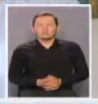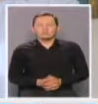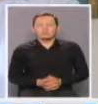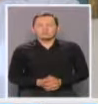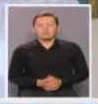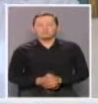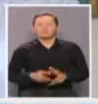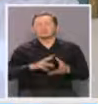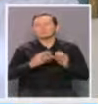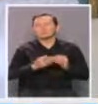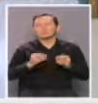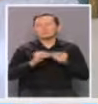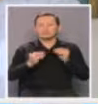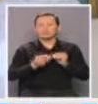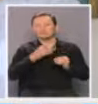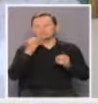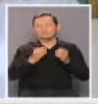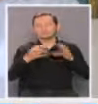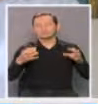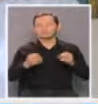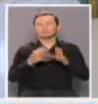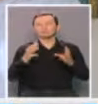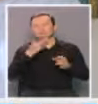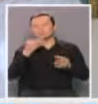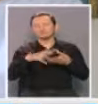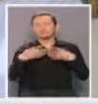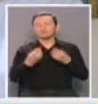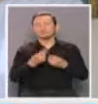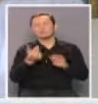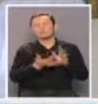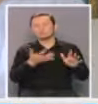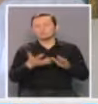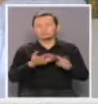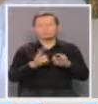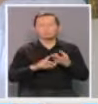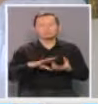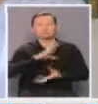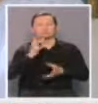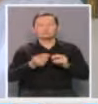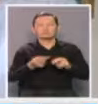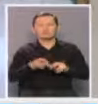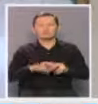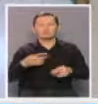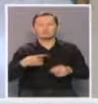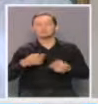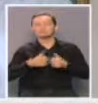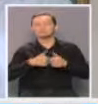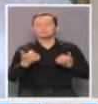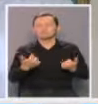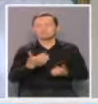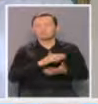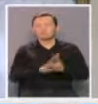Из-за бытовых трудностей были разногласия в семье, семейные трудности, нехватка средств. Все это вынудило пойти на расторжение брака в